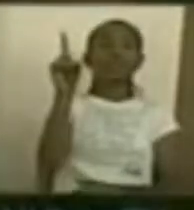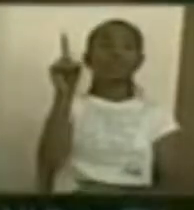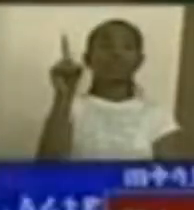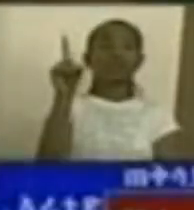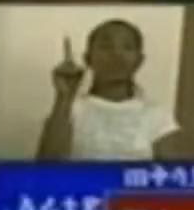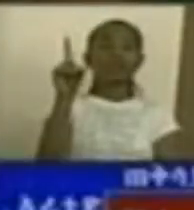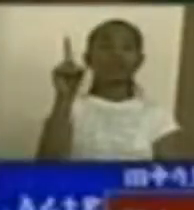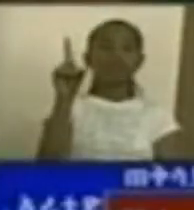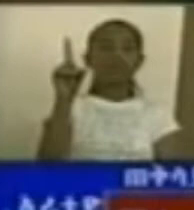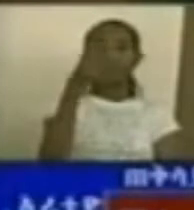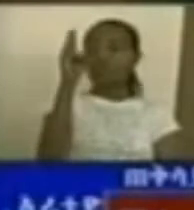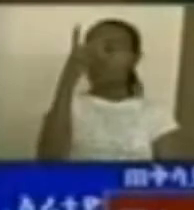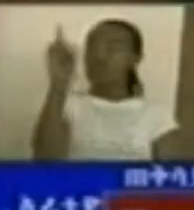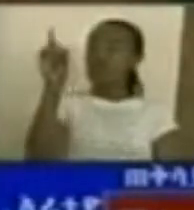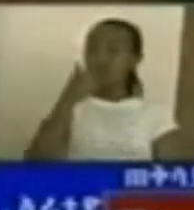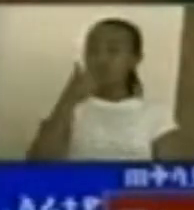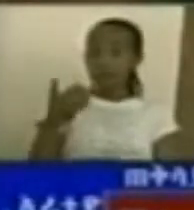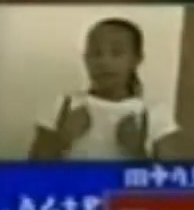ሺዓ የሚባል የለም።